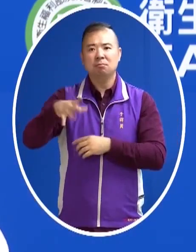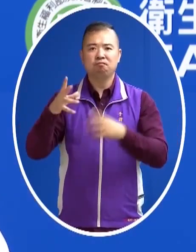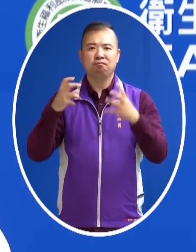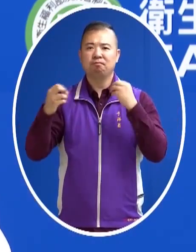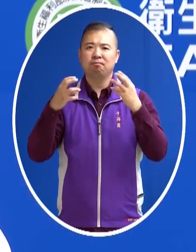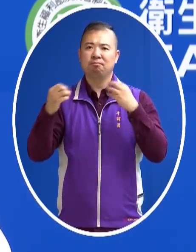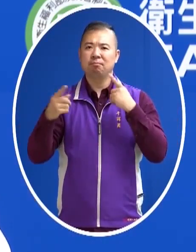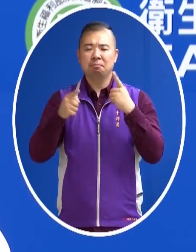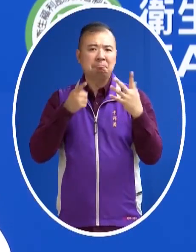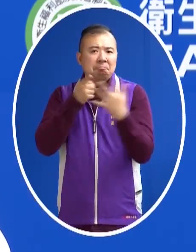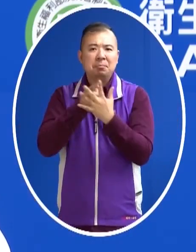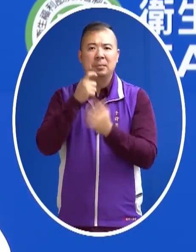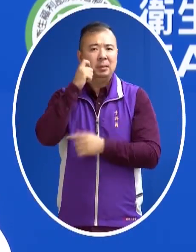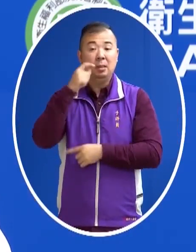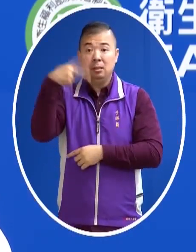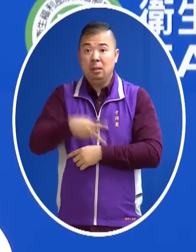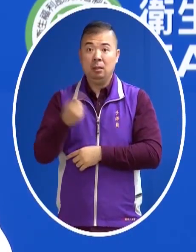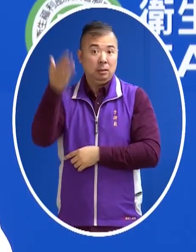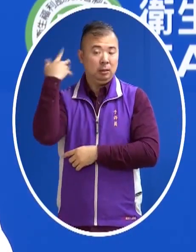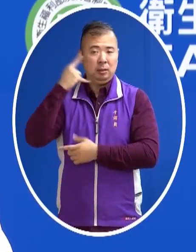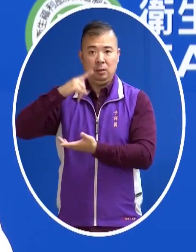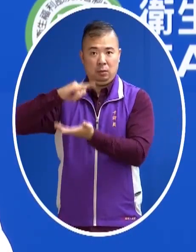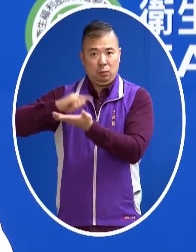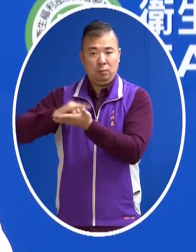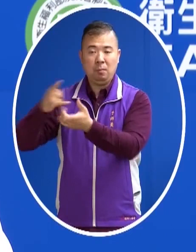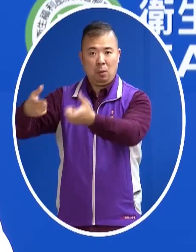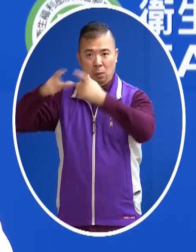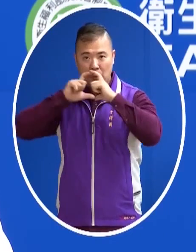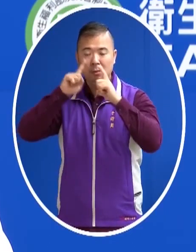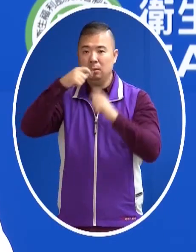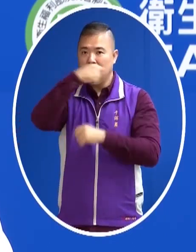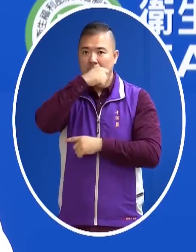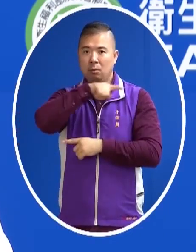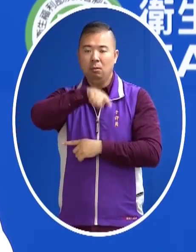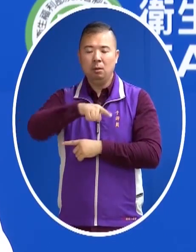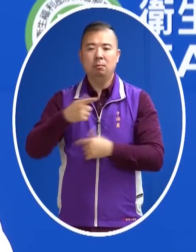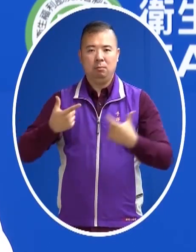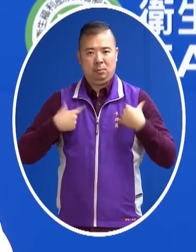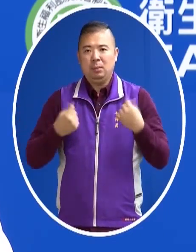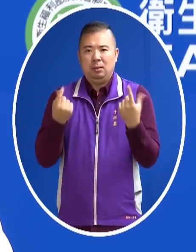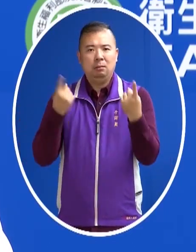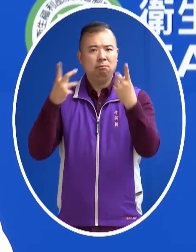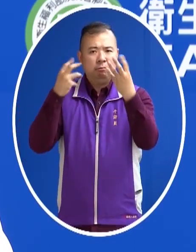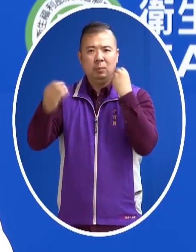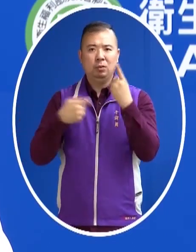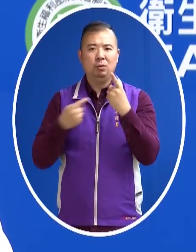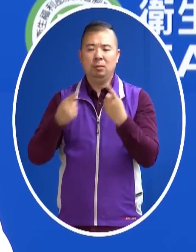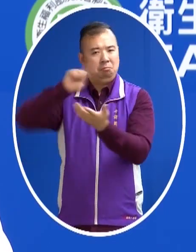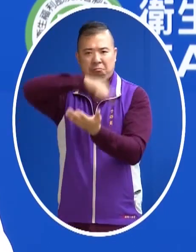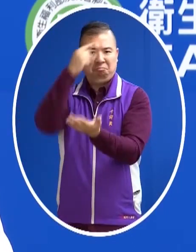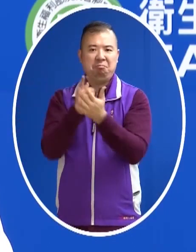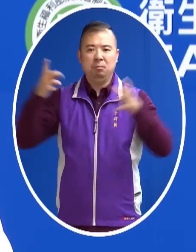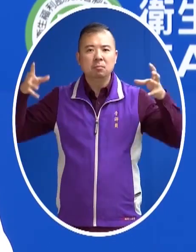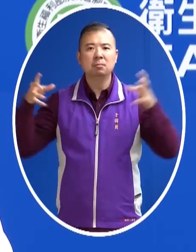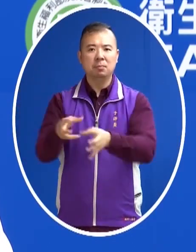那个时候哈，在武汉最尖峰的时候，相关的一些情况是更不清楚，好，所以我们采用了集中检疫的方